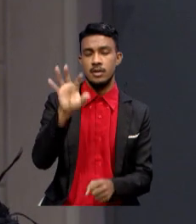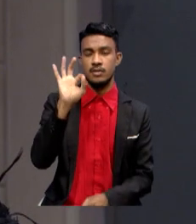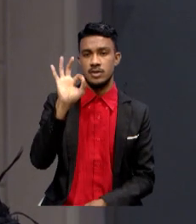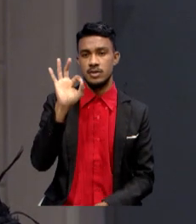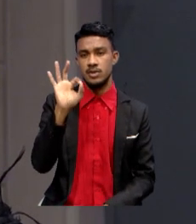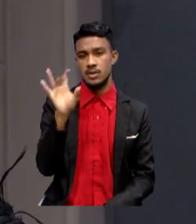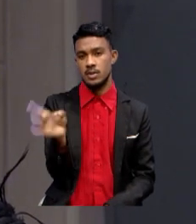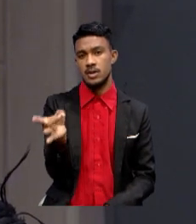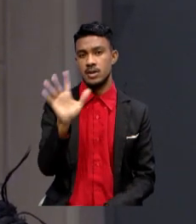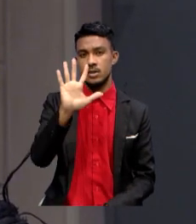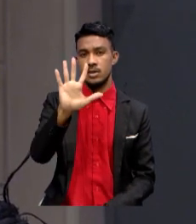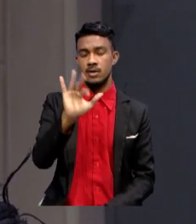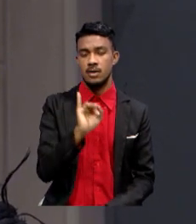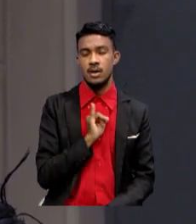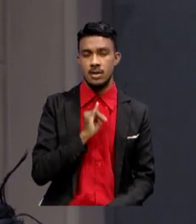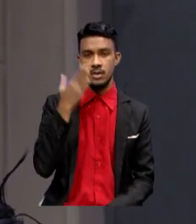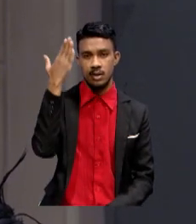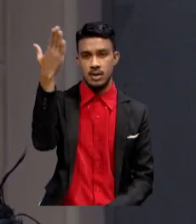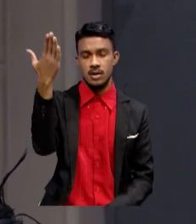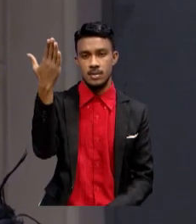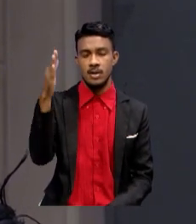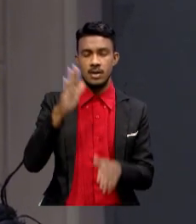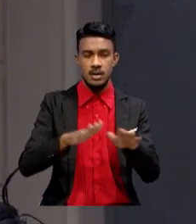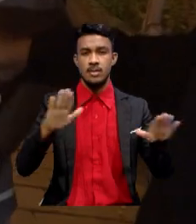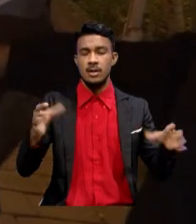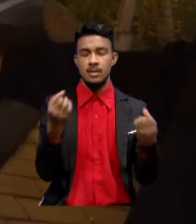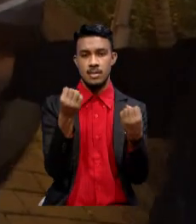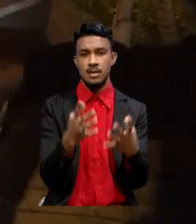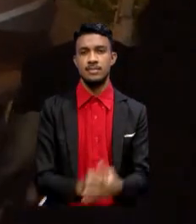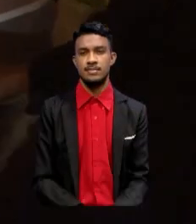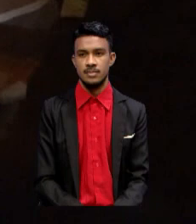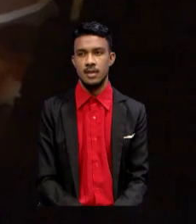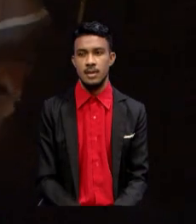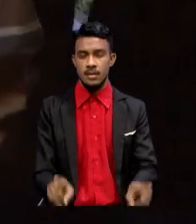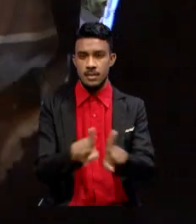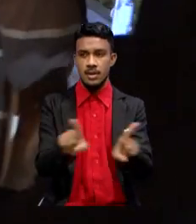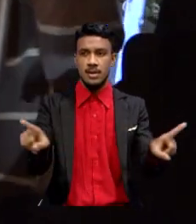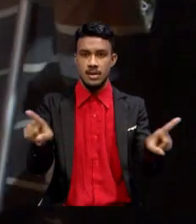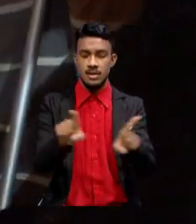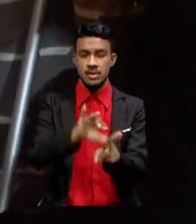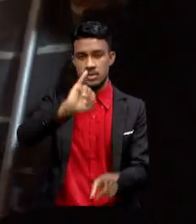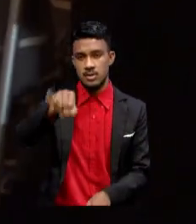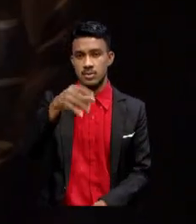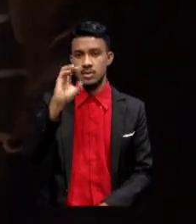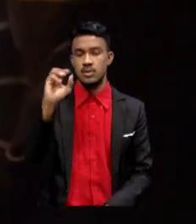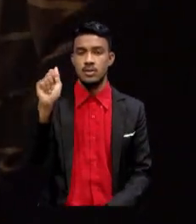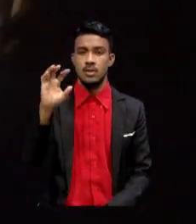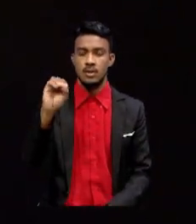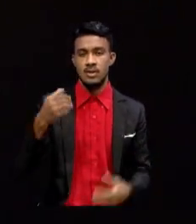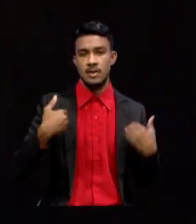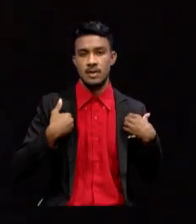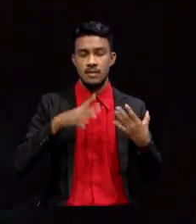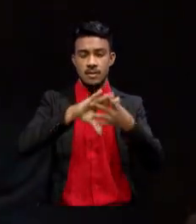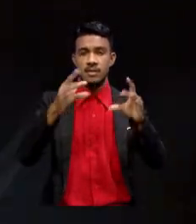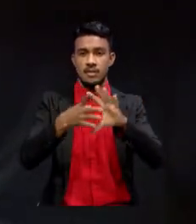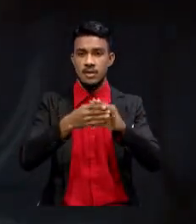2000 sih, aku lebar-lebar. Lebar-lebar. Mas kenune João Mendonça e Esperança Bot se festado